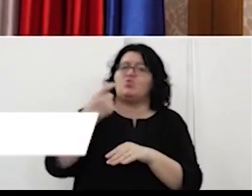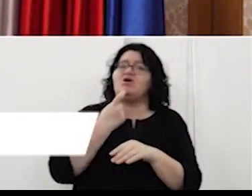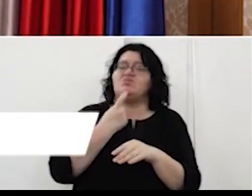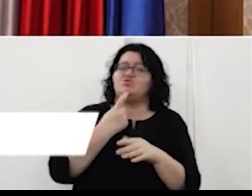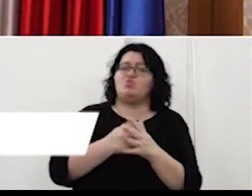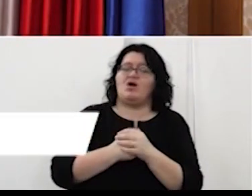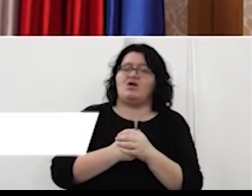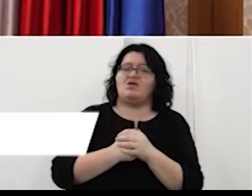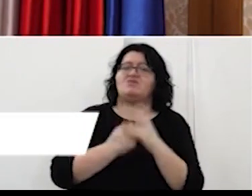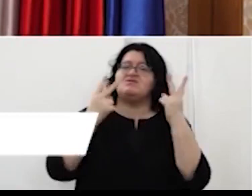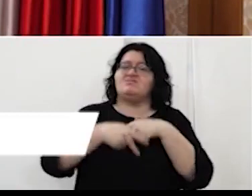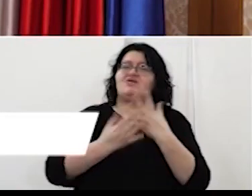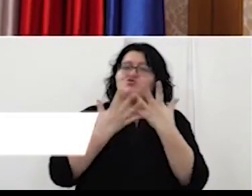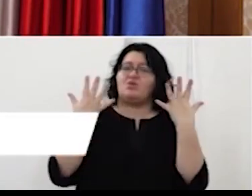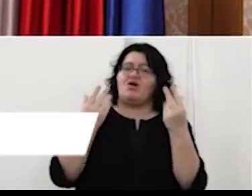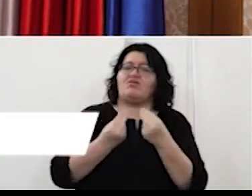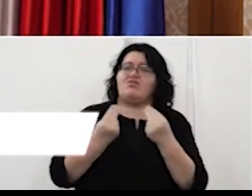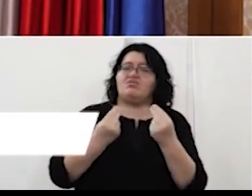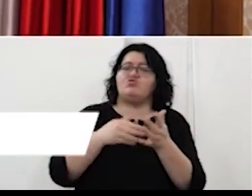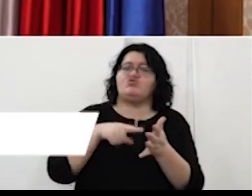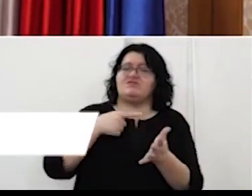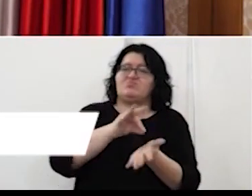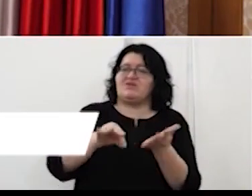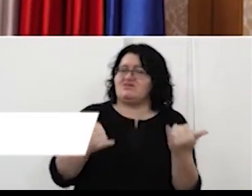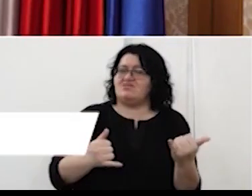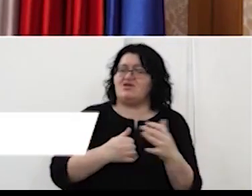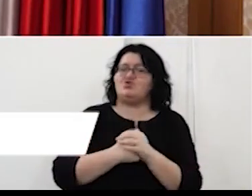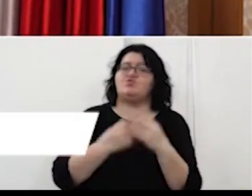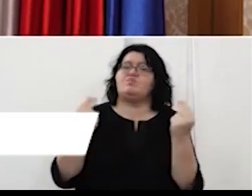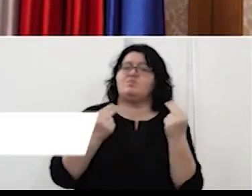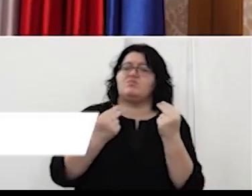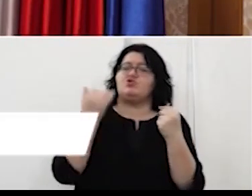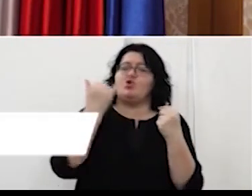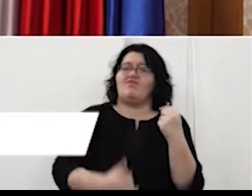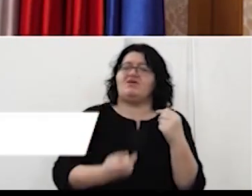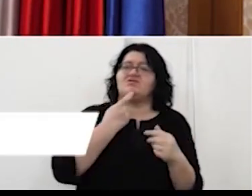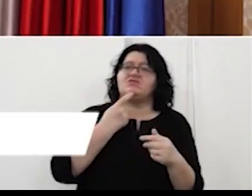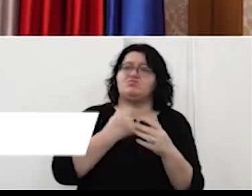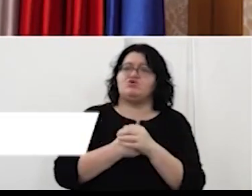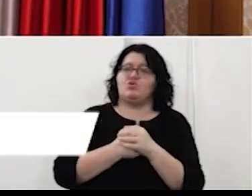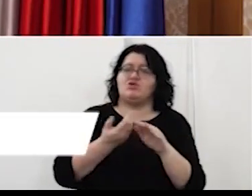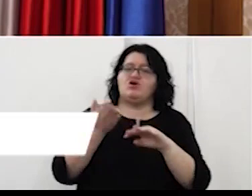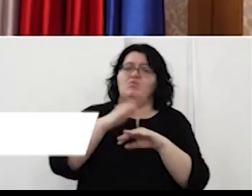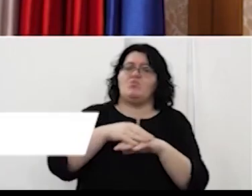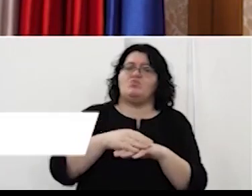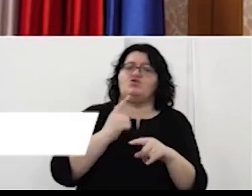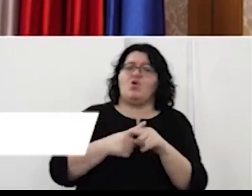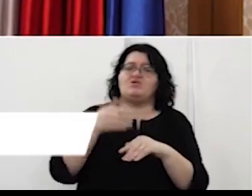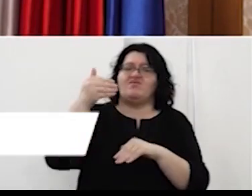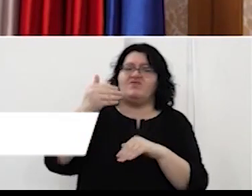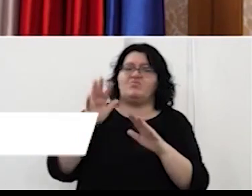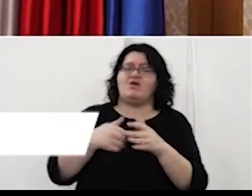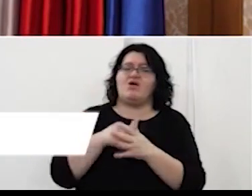ai orașului, să înțelegem de ce sunt aici, de ce sunt în Timișoara, pentru că de cele mai multe ori sunt multinaționale care